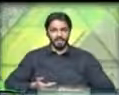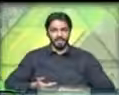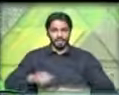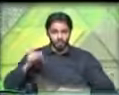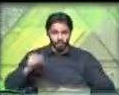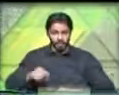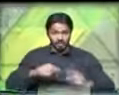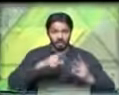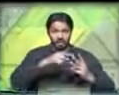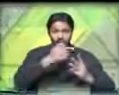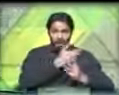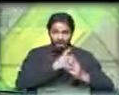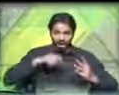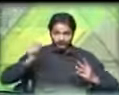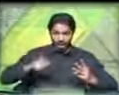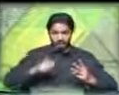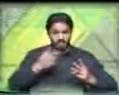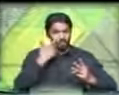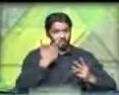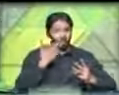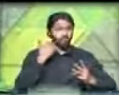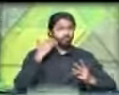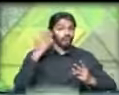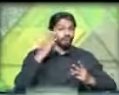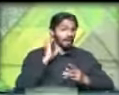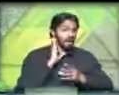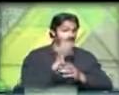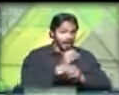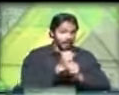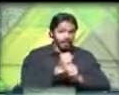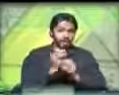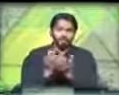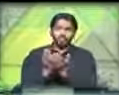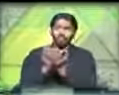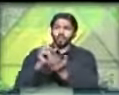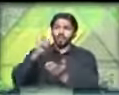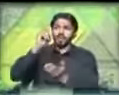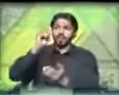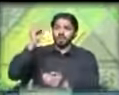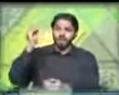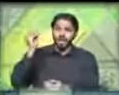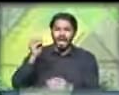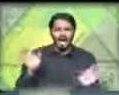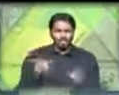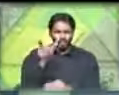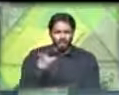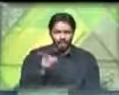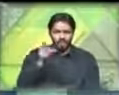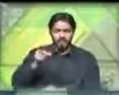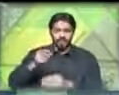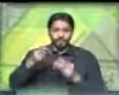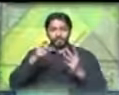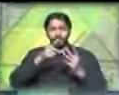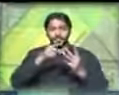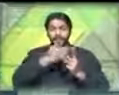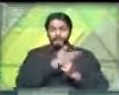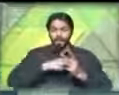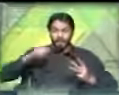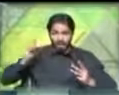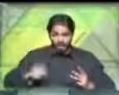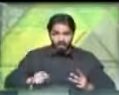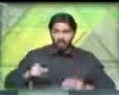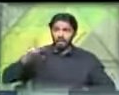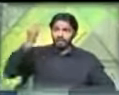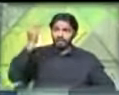فالقضاء شرف وأمانة. أسأل الله جل وعلا أن يعين كل من حمل هذه الأمانة على